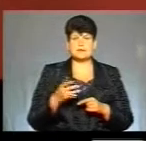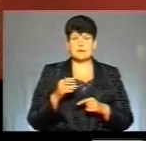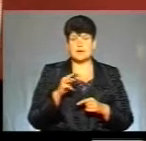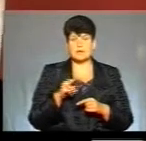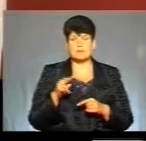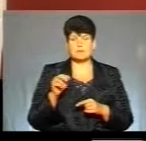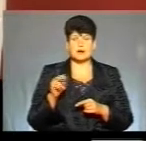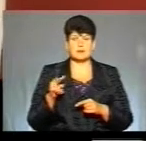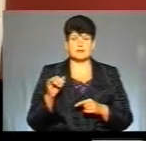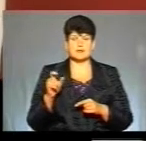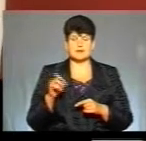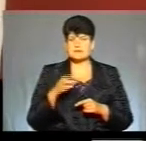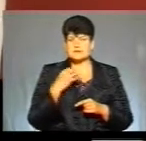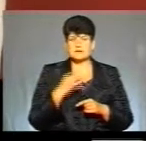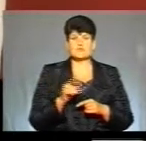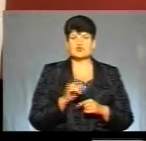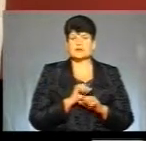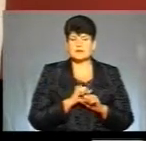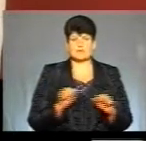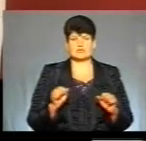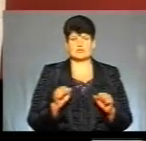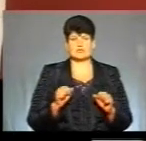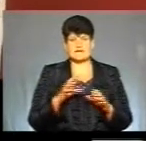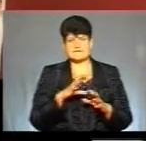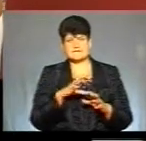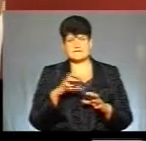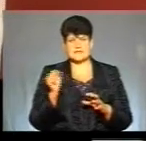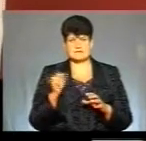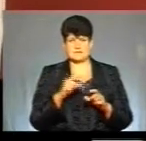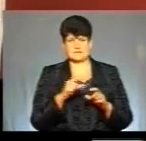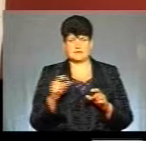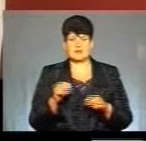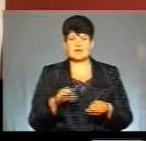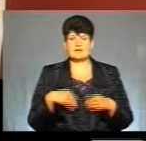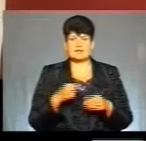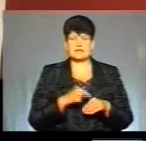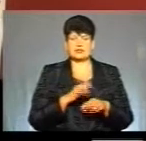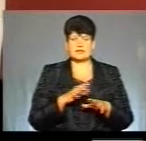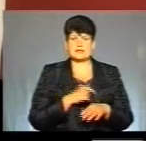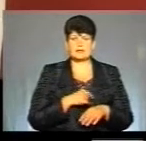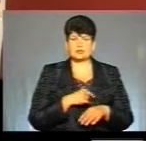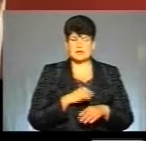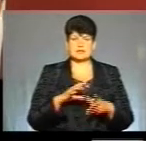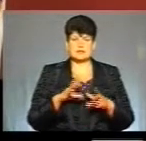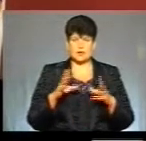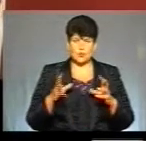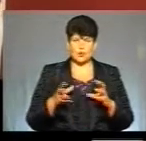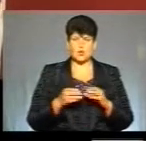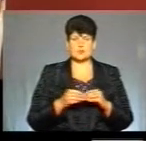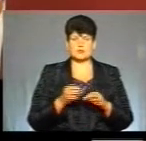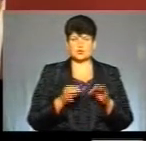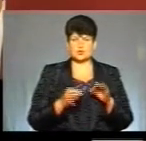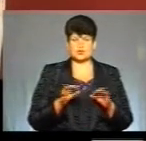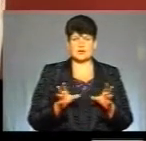що не можна десь виривати з контексту і давати недоторканність лише депутатам, що це має бути комплексно разом з суддями